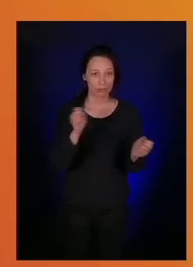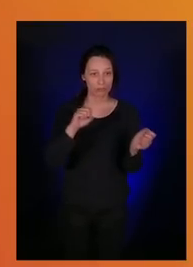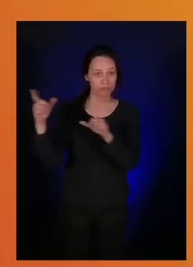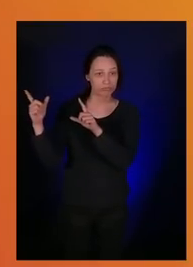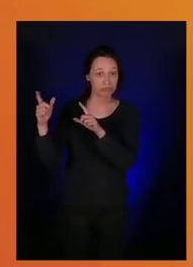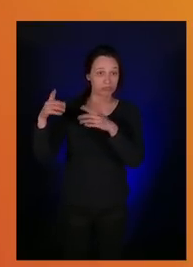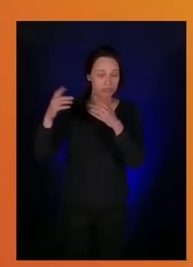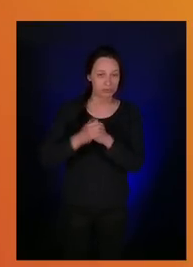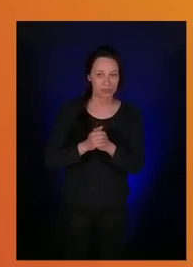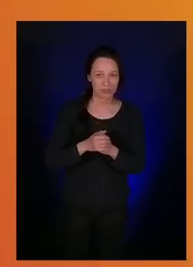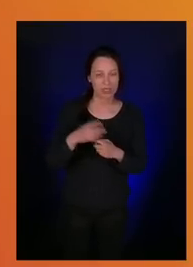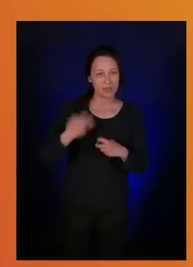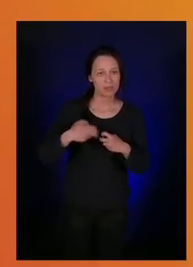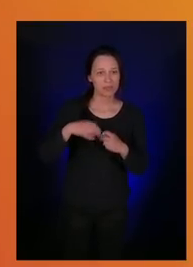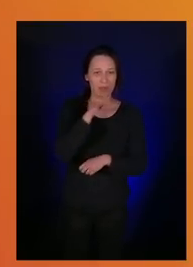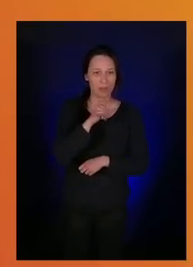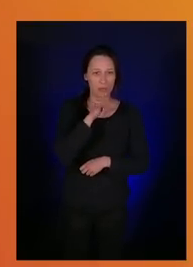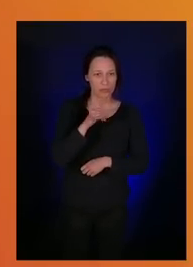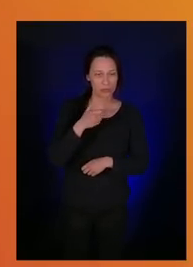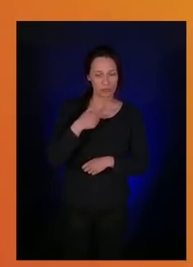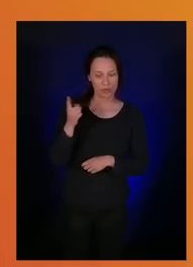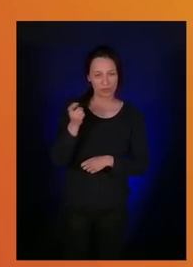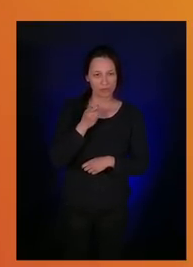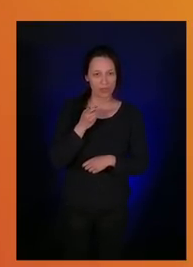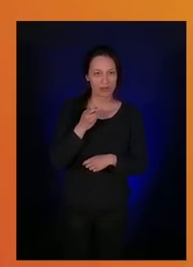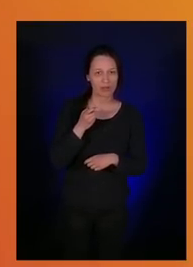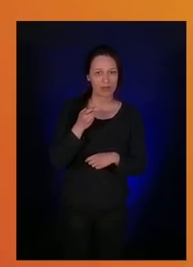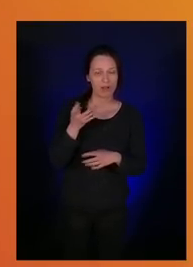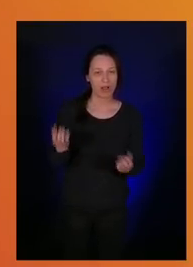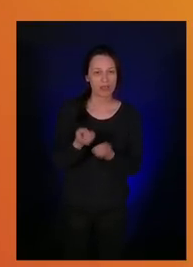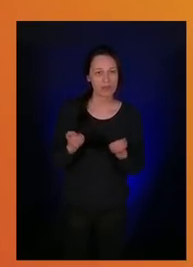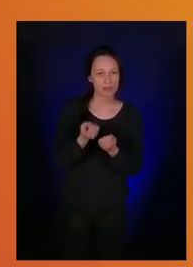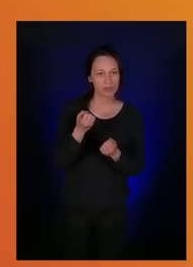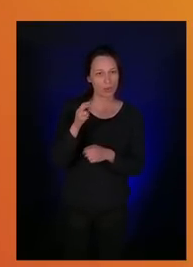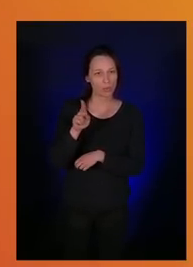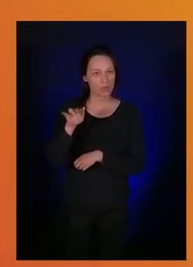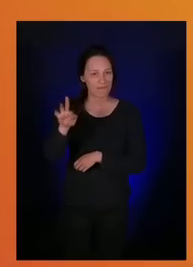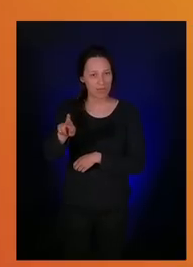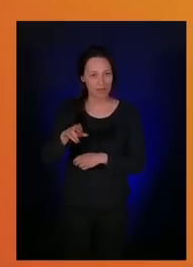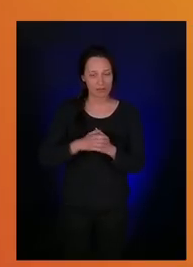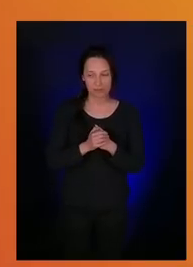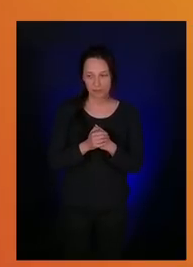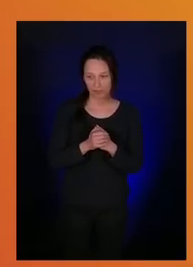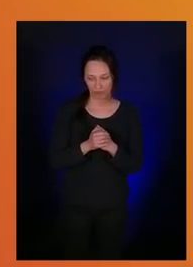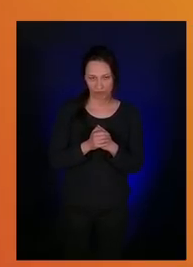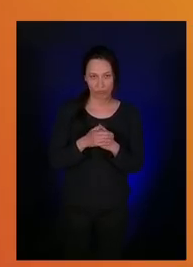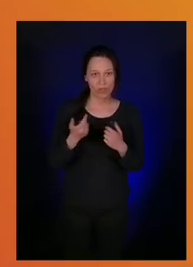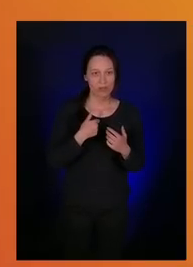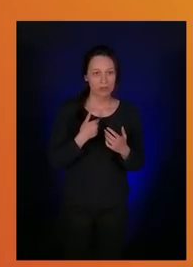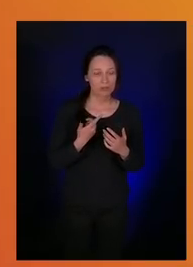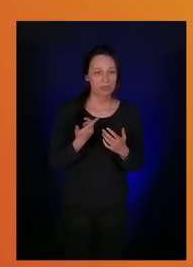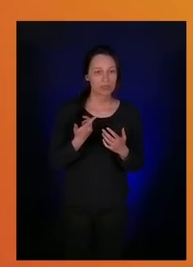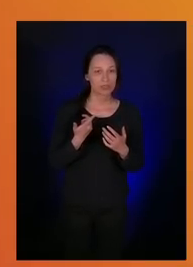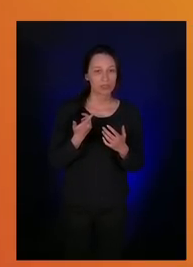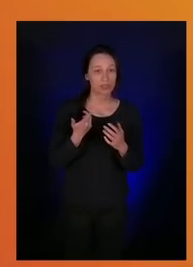Petit, de l'UD77 et de la FNME, animateur de son UFR. Juste, je voulais... ça répond peut-être